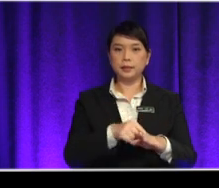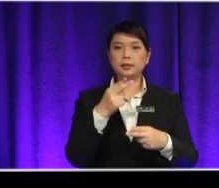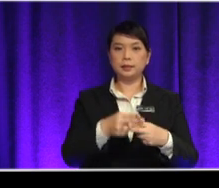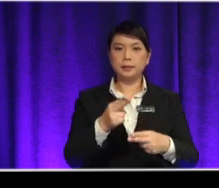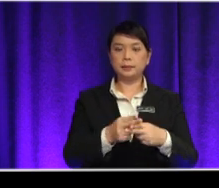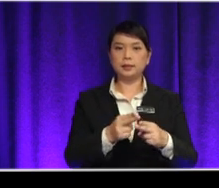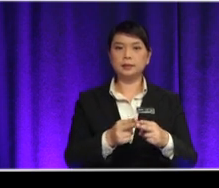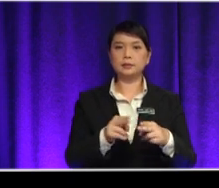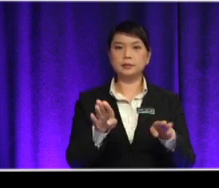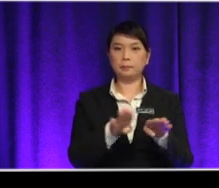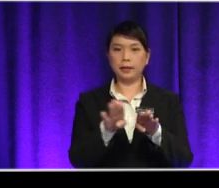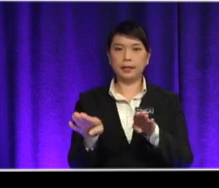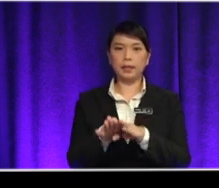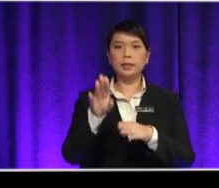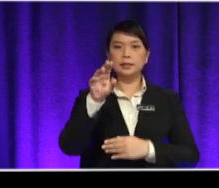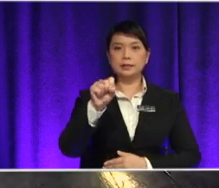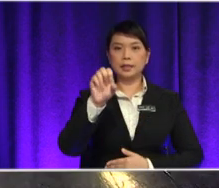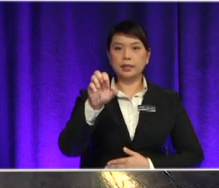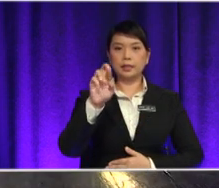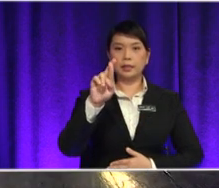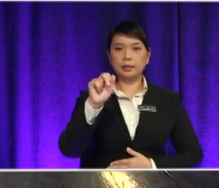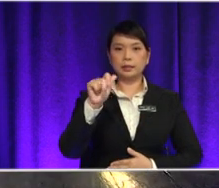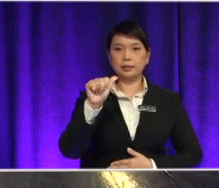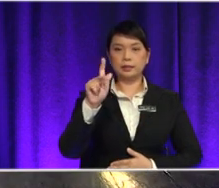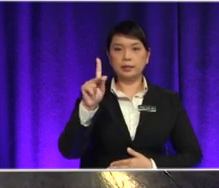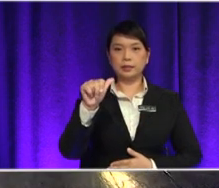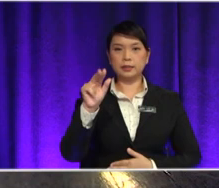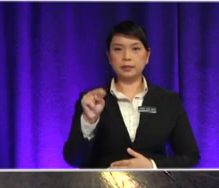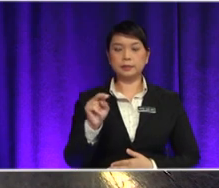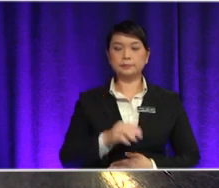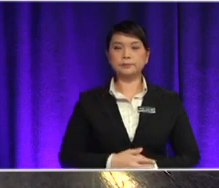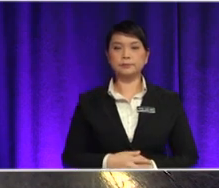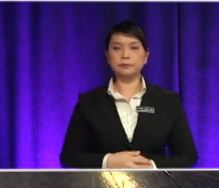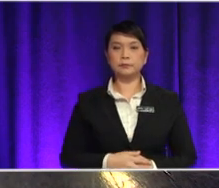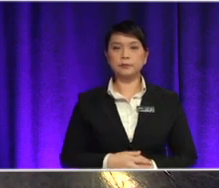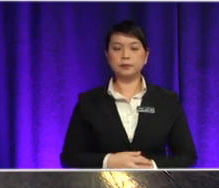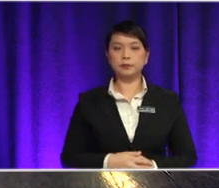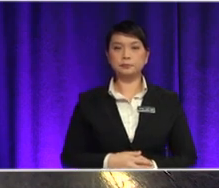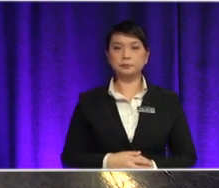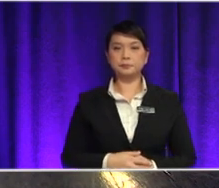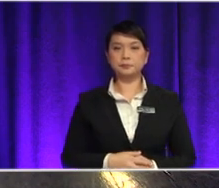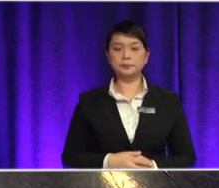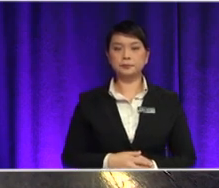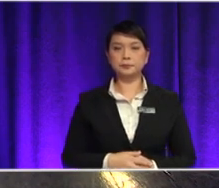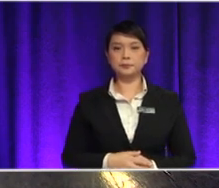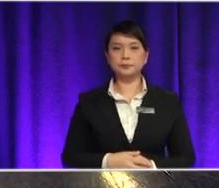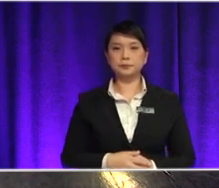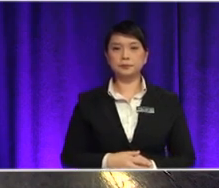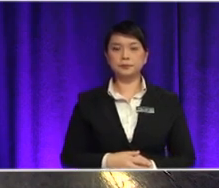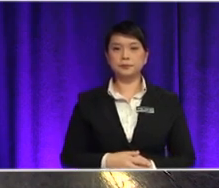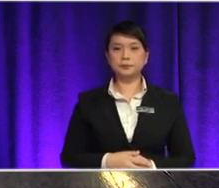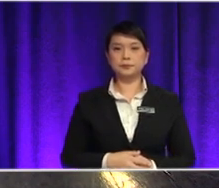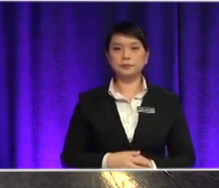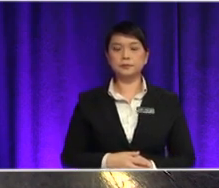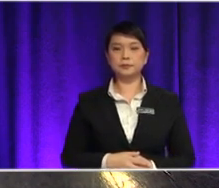serakan yang kita akan belajar hari ini? Baik. Okey, tanpa buang masa, dan sebelum itu sumber ini merupakan daripada buku teks